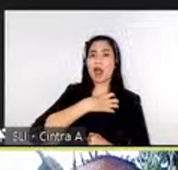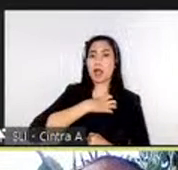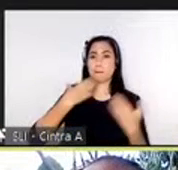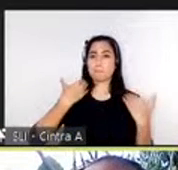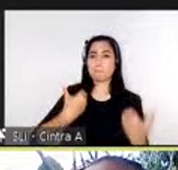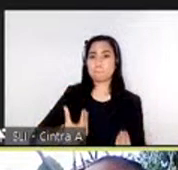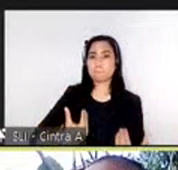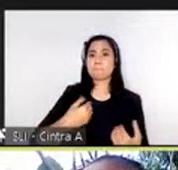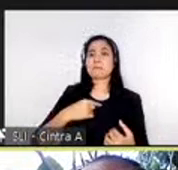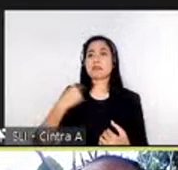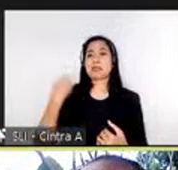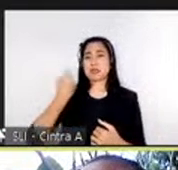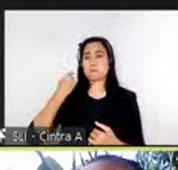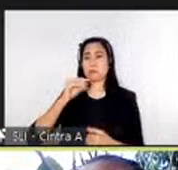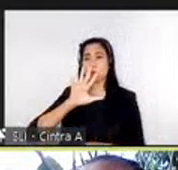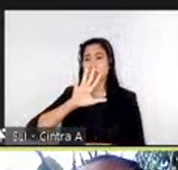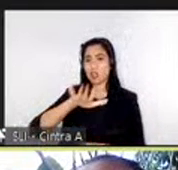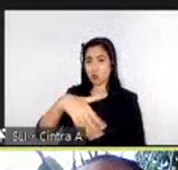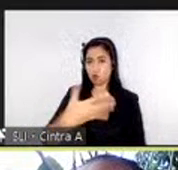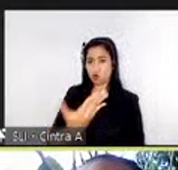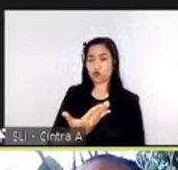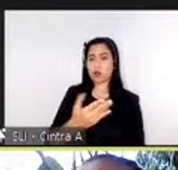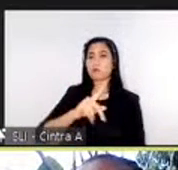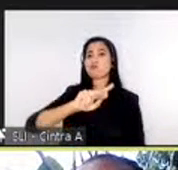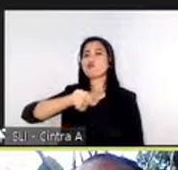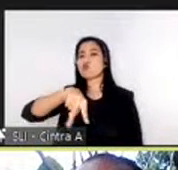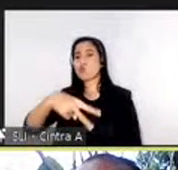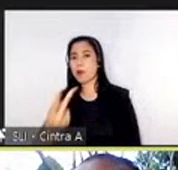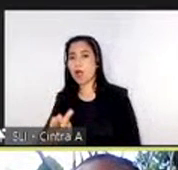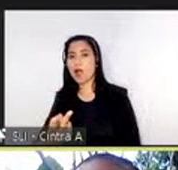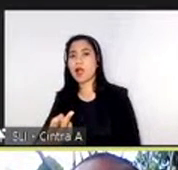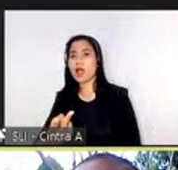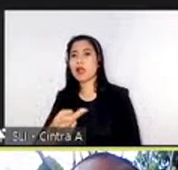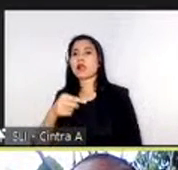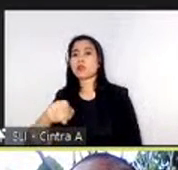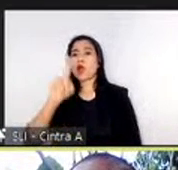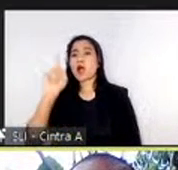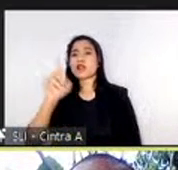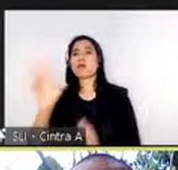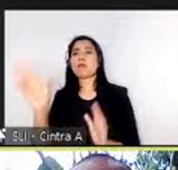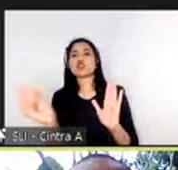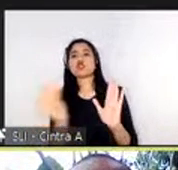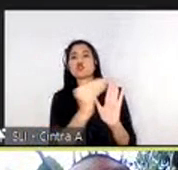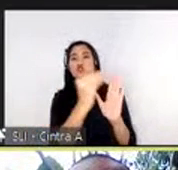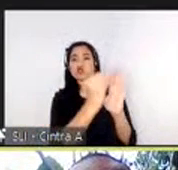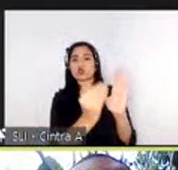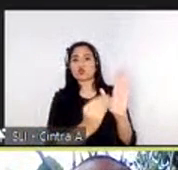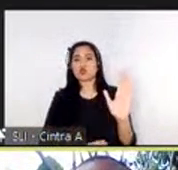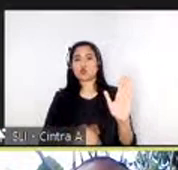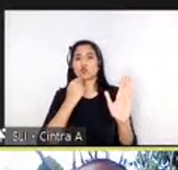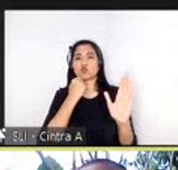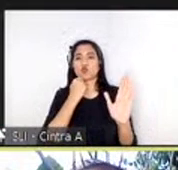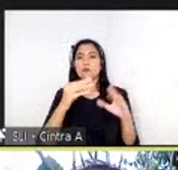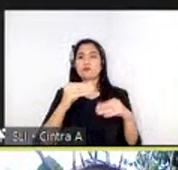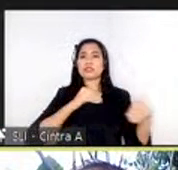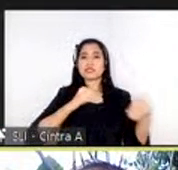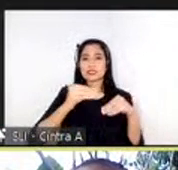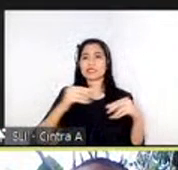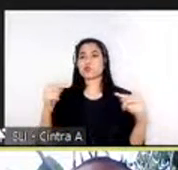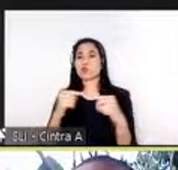itu sudah Apa memasukkan beberapa aksi yang terkait dengan bisnis dan hak asesi